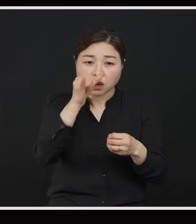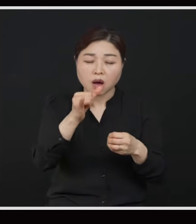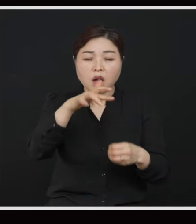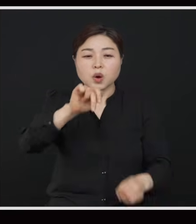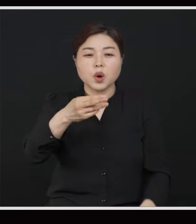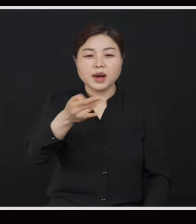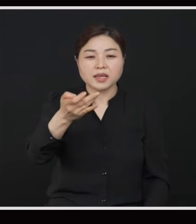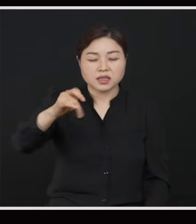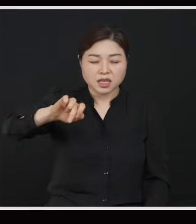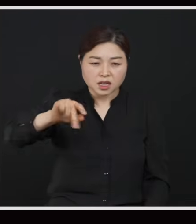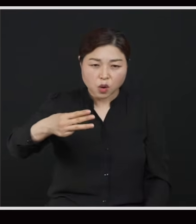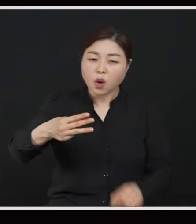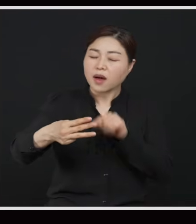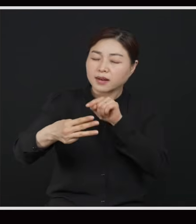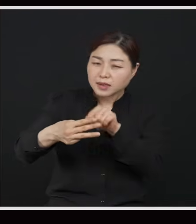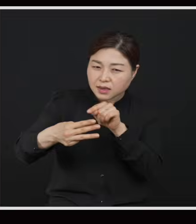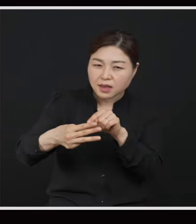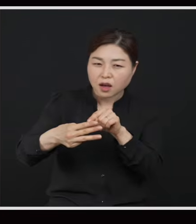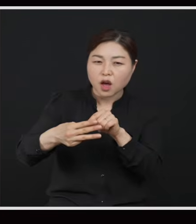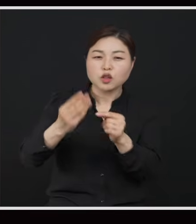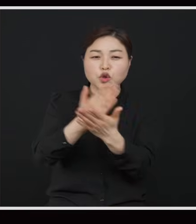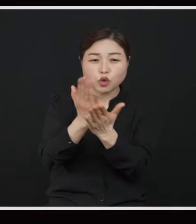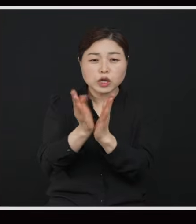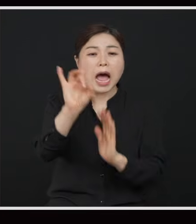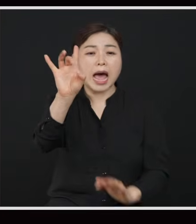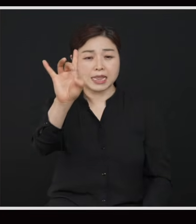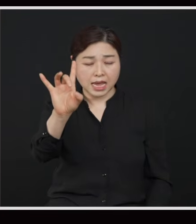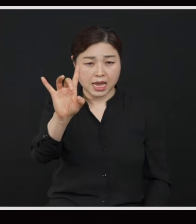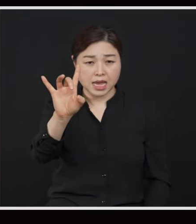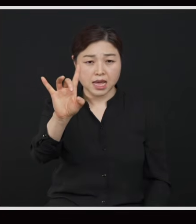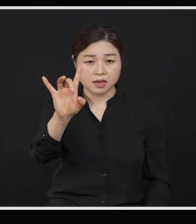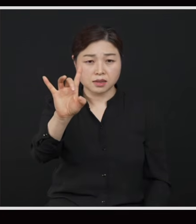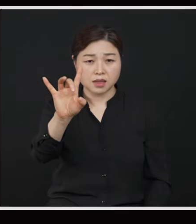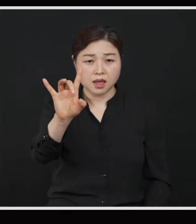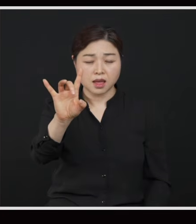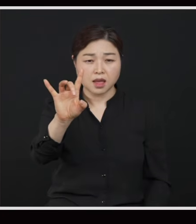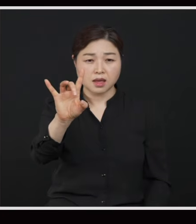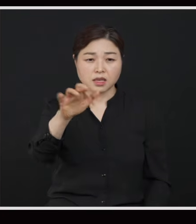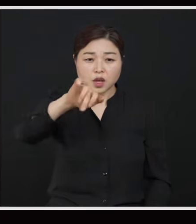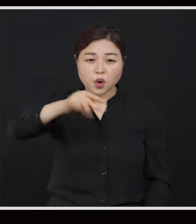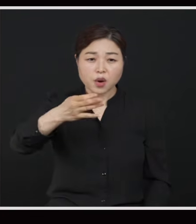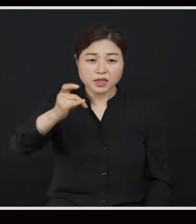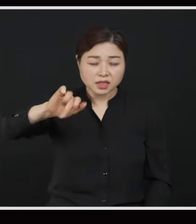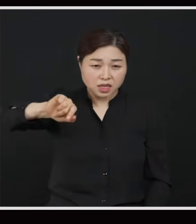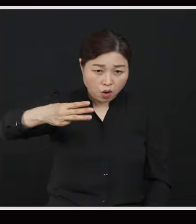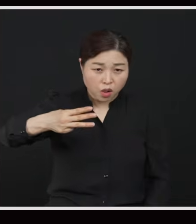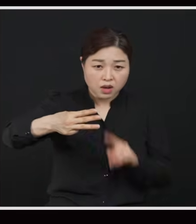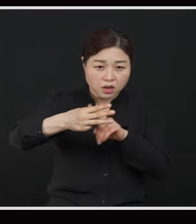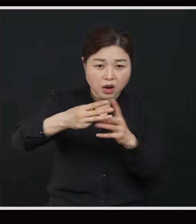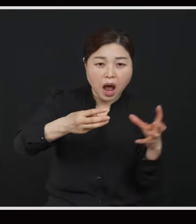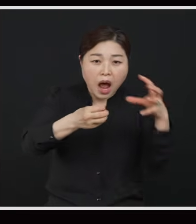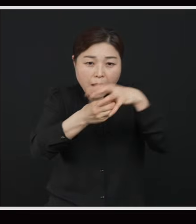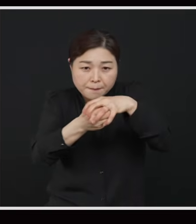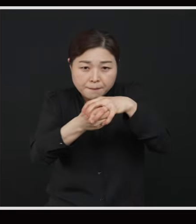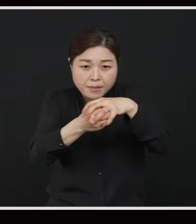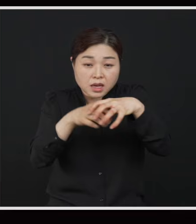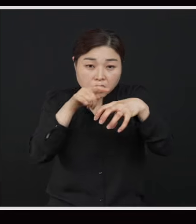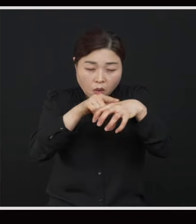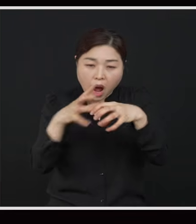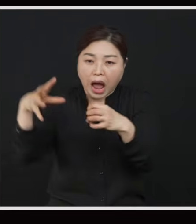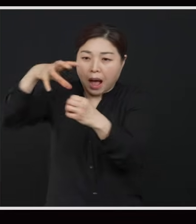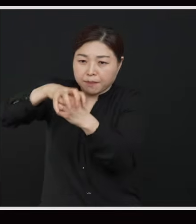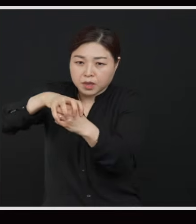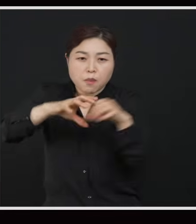콜레스테롤이라는 거는 딱 한 가지밖에 없는데 포장된 형태가 여러 가지가 있기 때문에 의사들이 좋은 콜레스테롤,